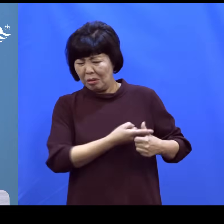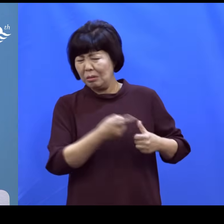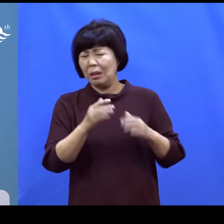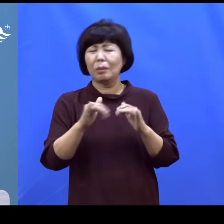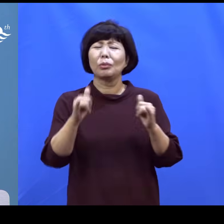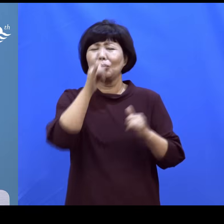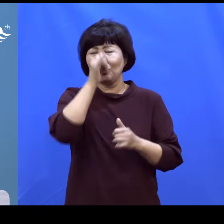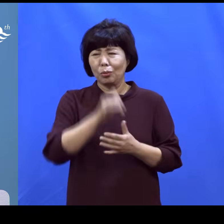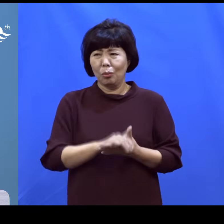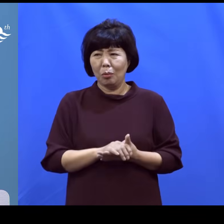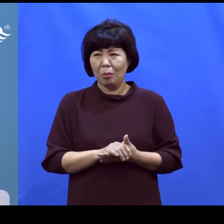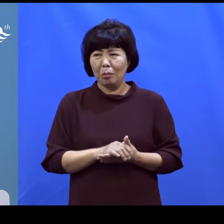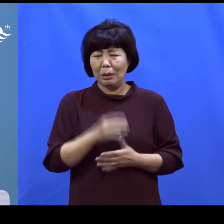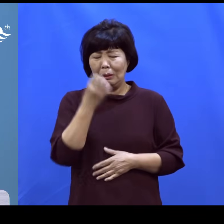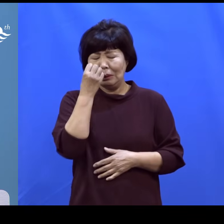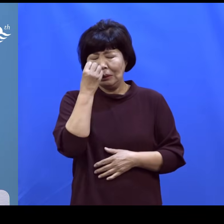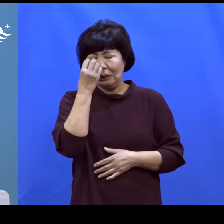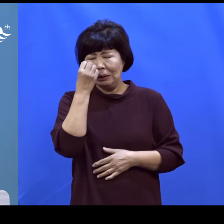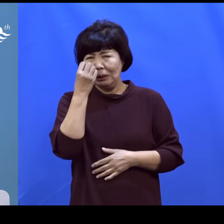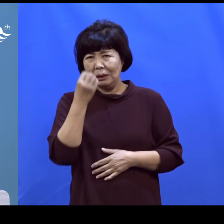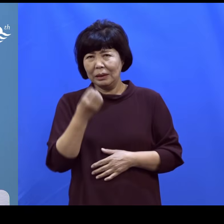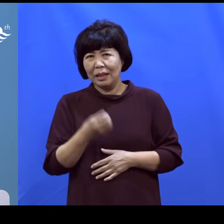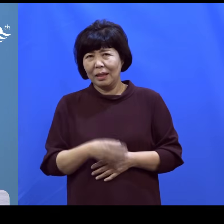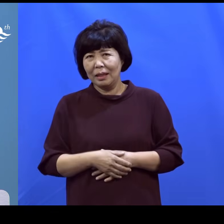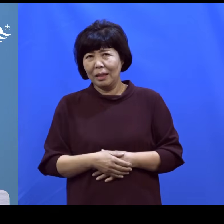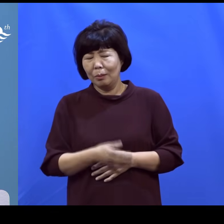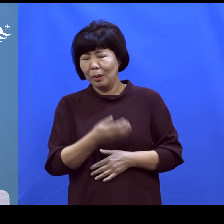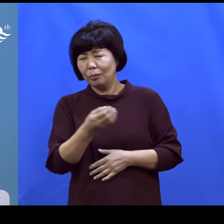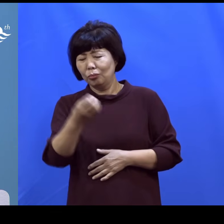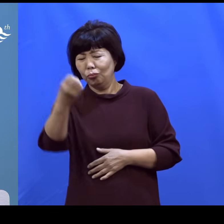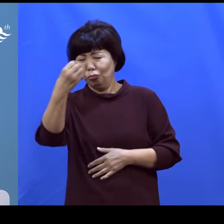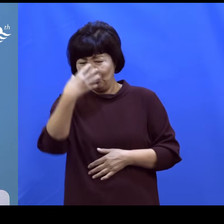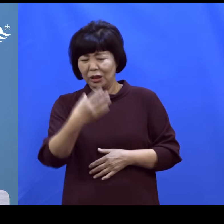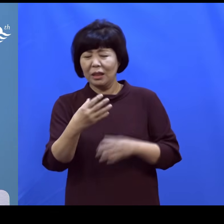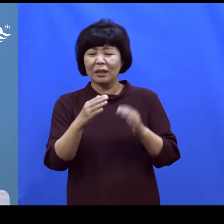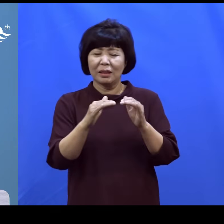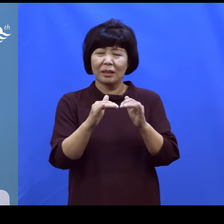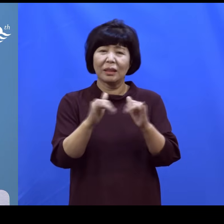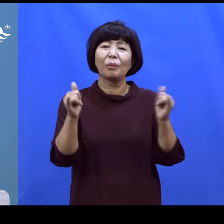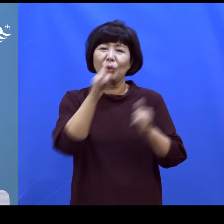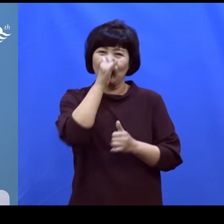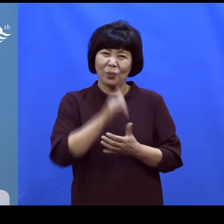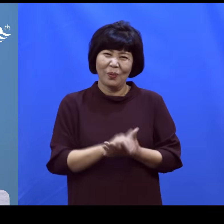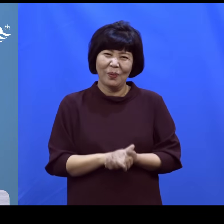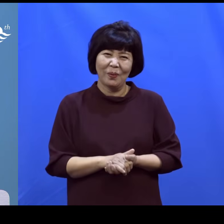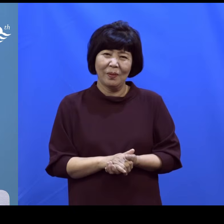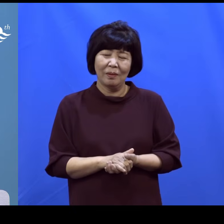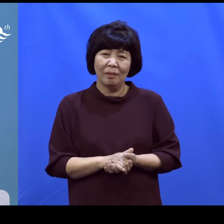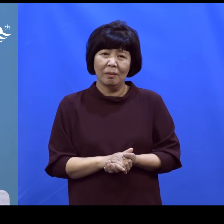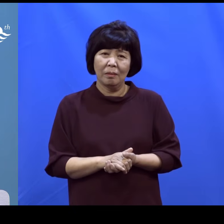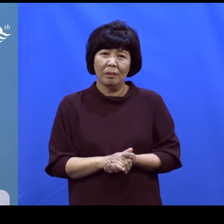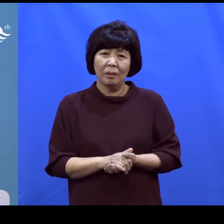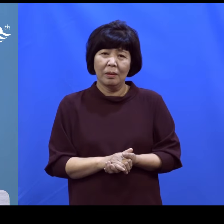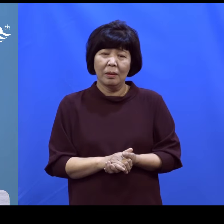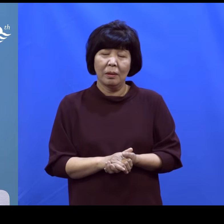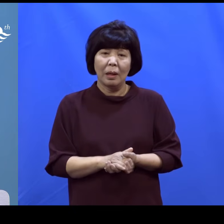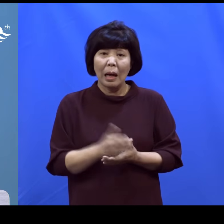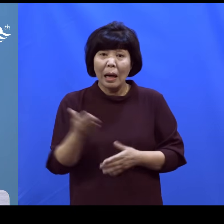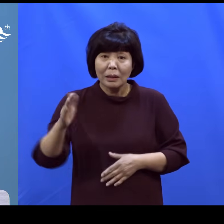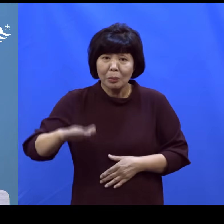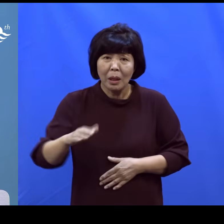있고, 꼭 괜찮은 거예요. 여러분, 예수 때문에 욕 안 먹어보는 거 멋있는 거예요. 여러분, 멋있는 거. 그거 두려워할 필요가